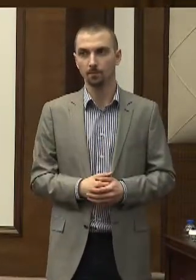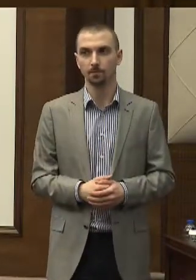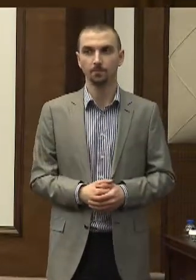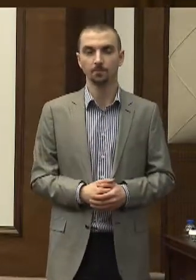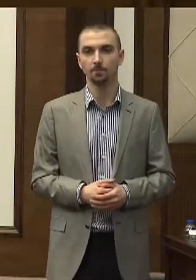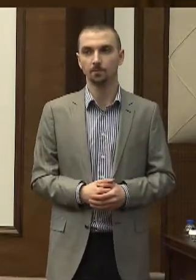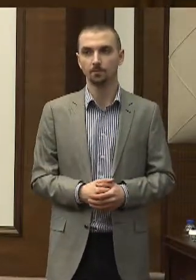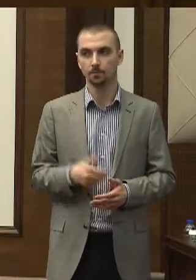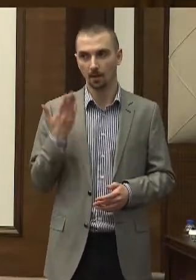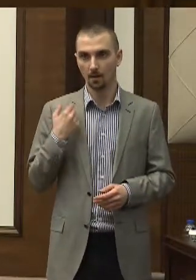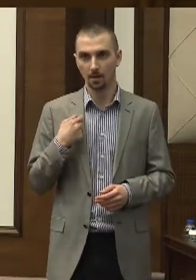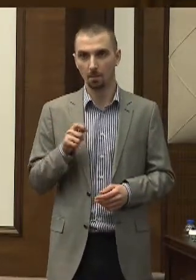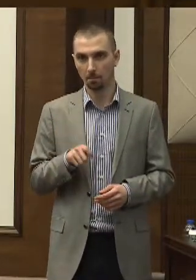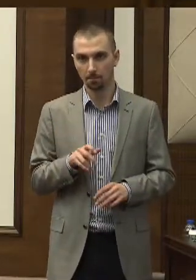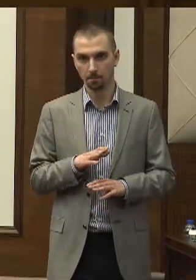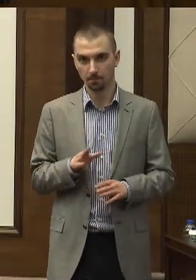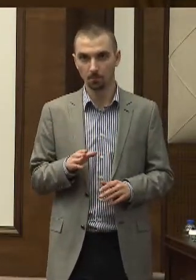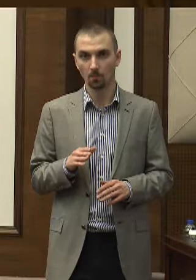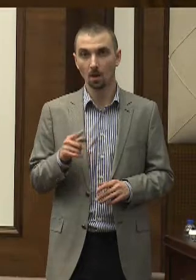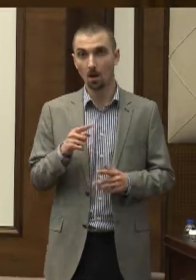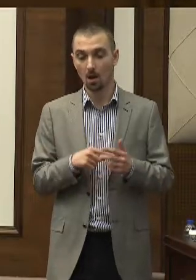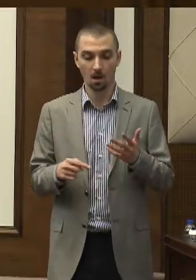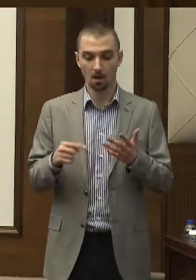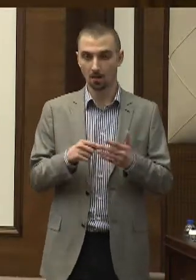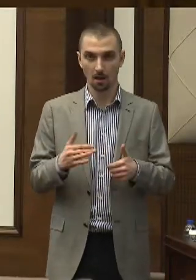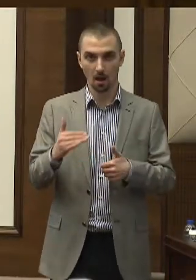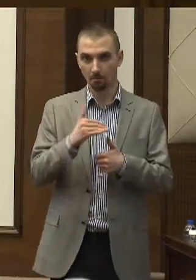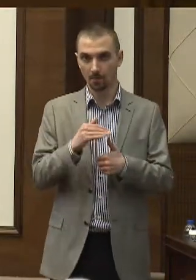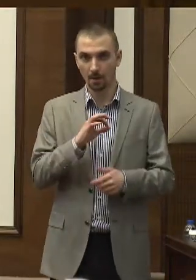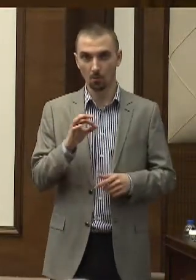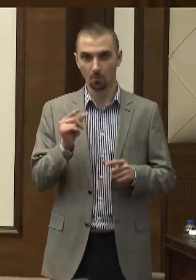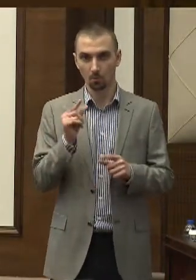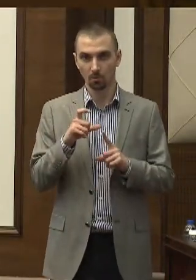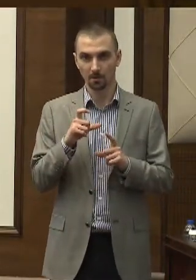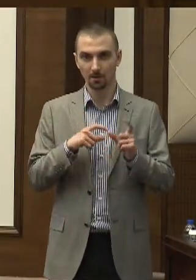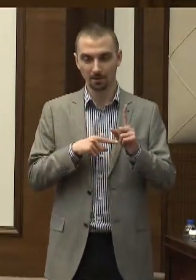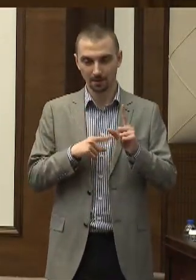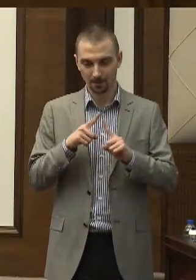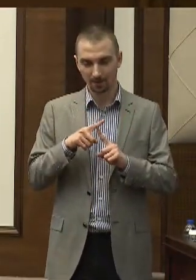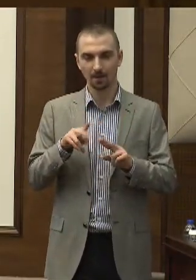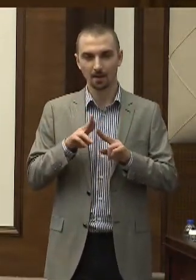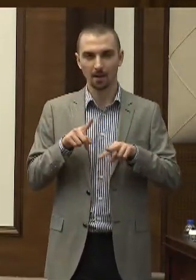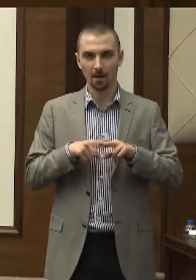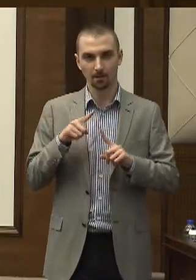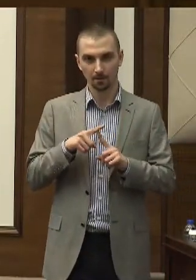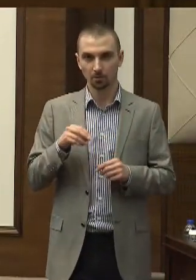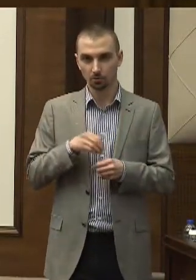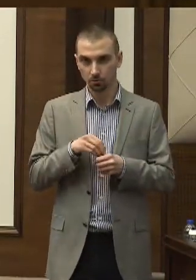imkan sağlandı, biraz önce söylediğim gibi. Üst kat, ikinci katta normal ikinci kat, halkın söylemiyle üçüncü katta